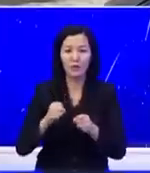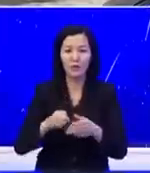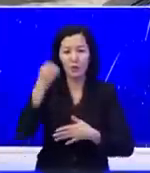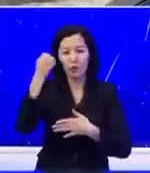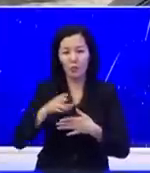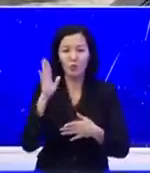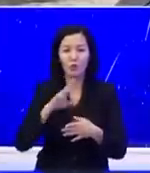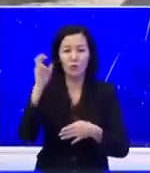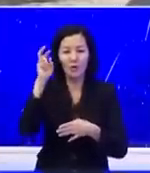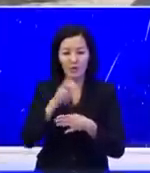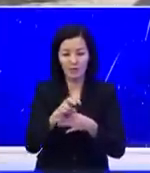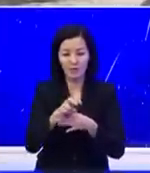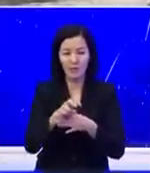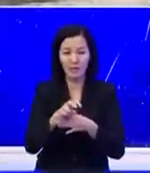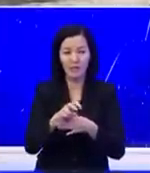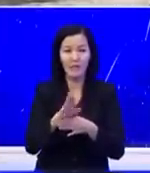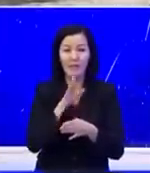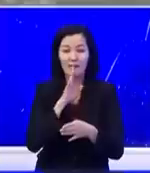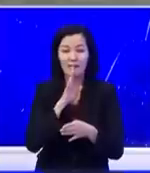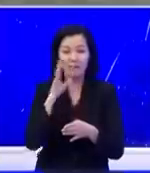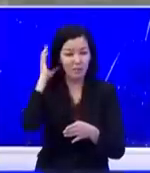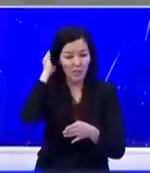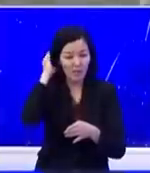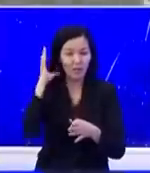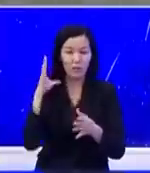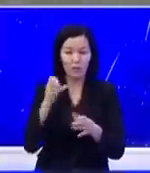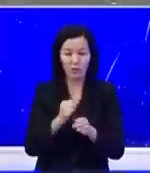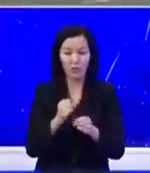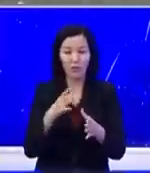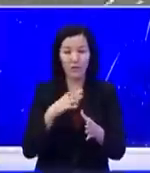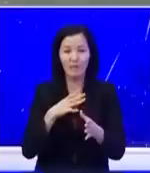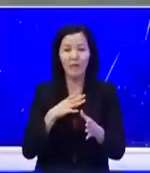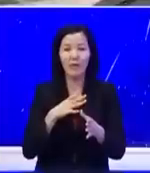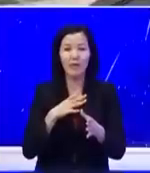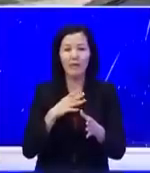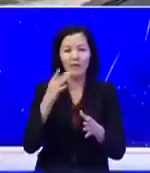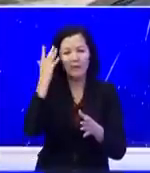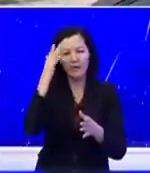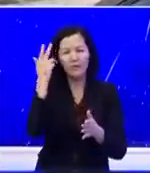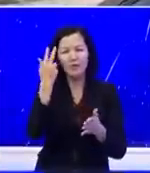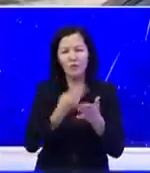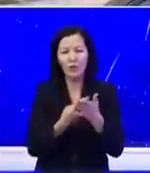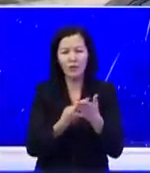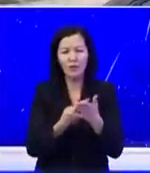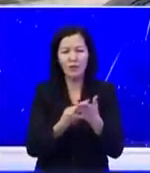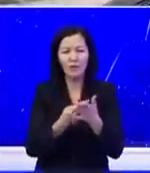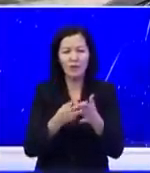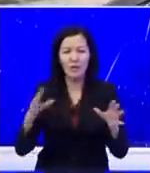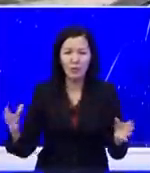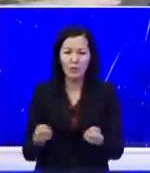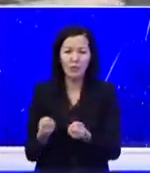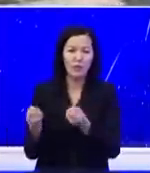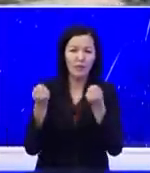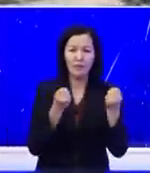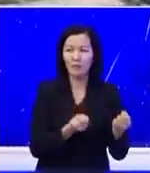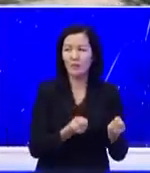кезде. Қарасам, кішкентай қыз екен, 3 жасар. Қызға қарасам, ессіз болды. Қызды көтеріп алып шықтым. Көтеріп алып